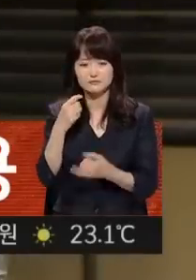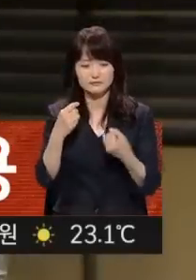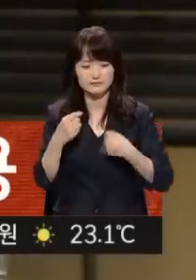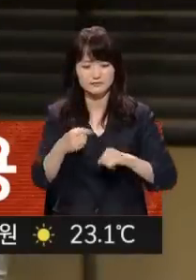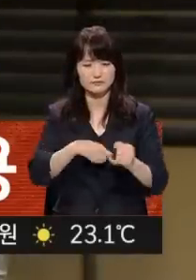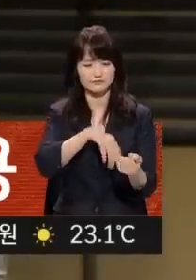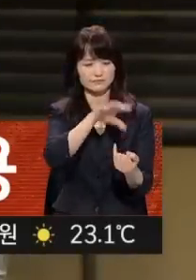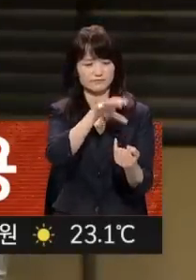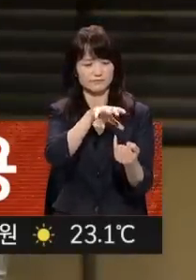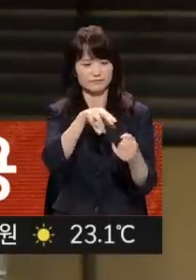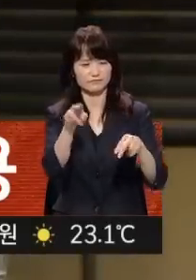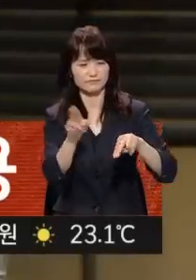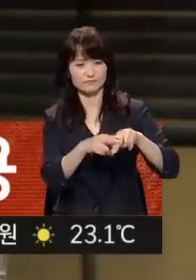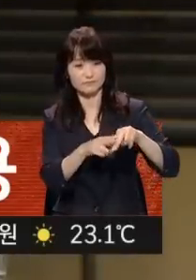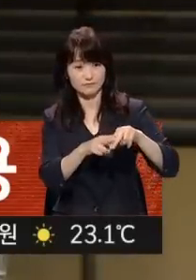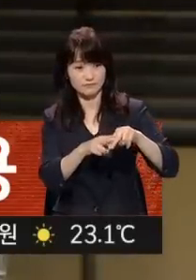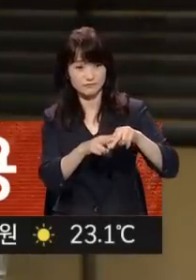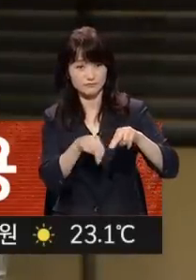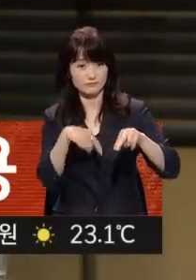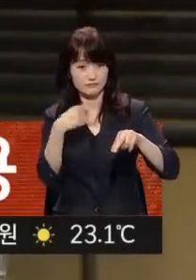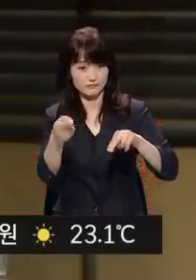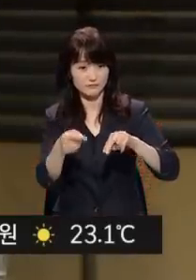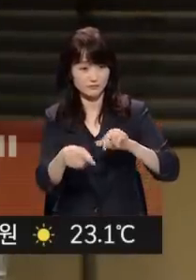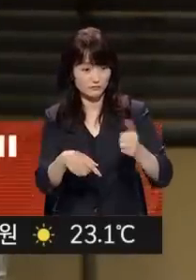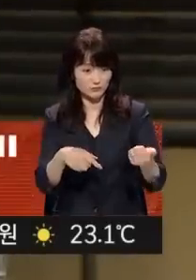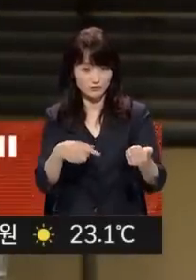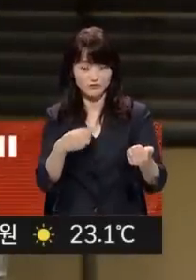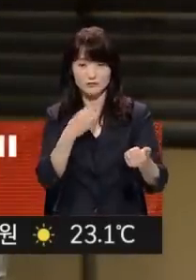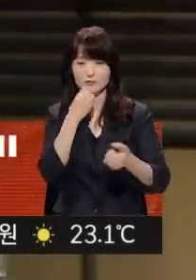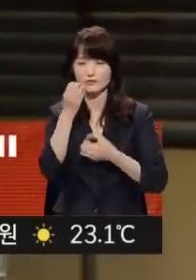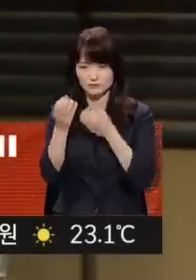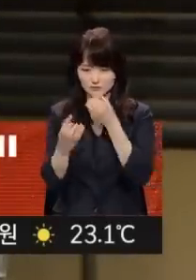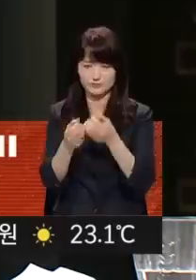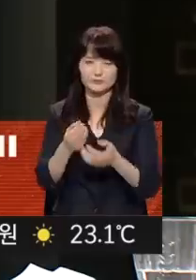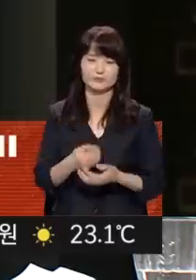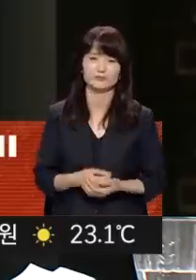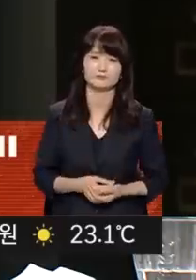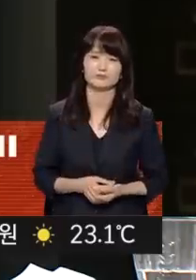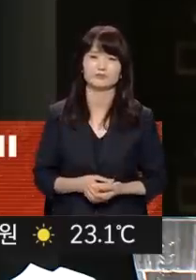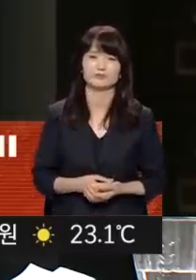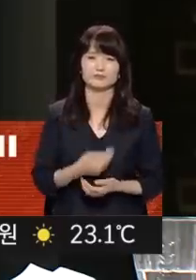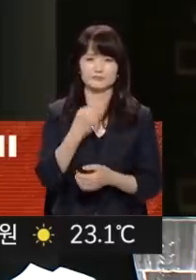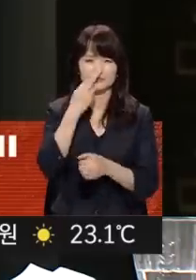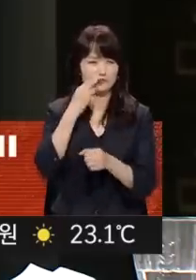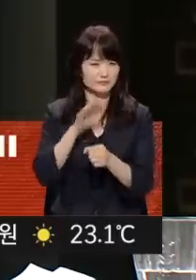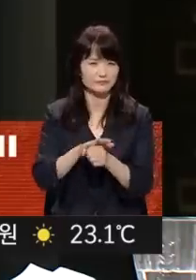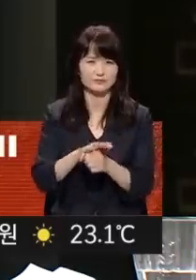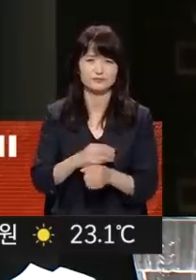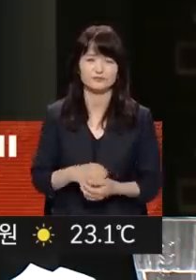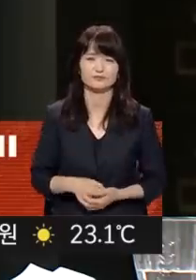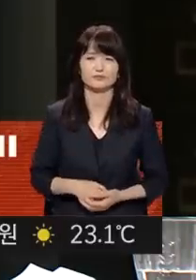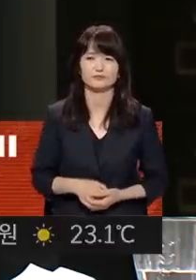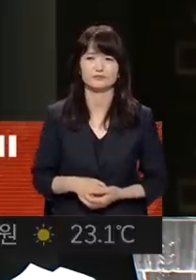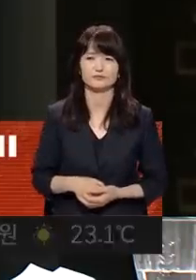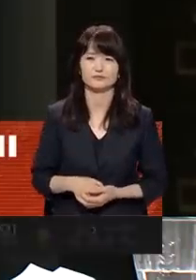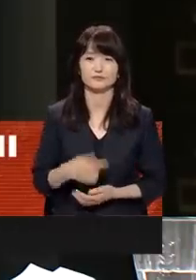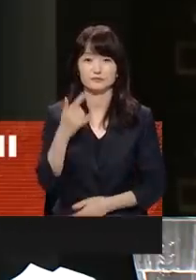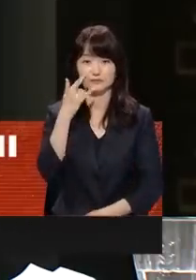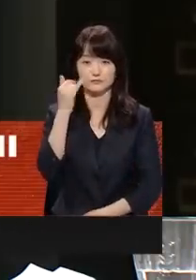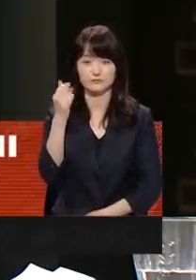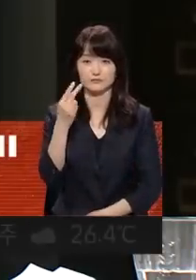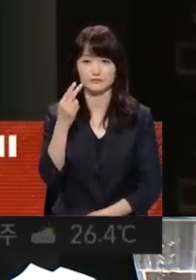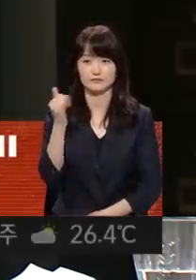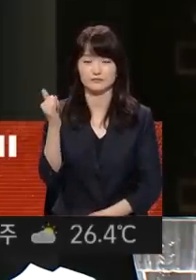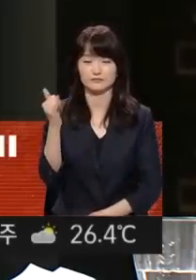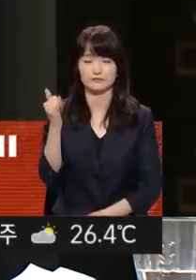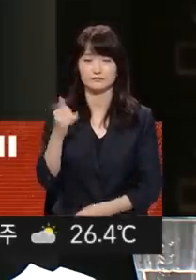훈계하고 다음날 이뤄보니까 딸이 죽어 있었다 이렇게 진술했다고 합니다 자 기가 막힙니다 자이 사람들 아버지와